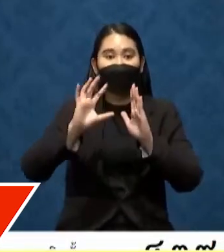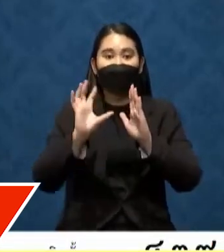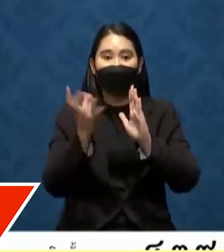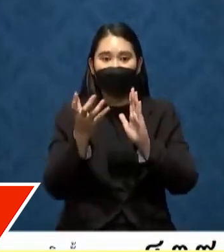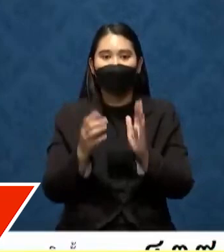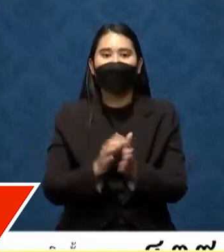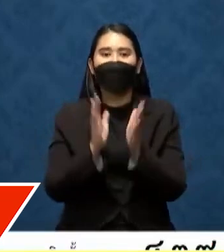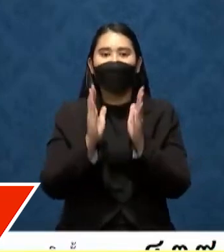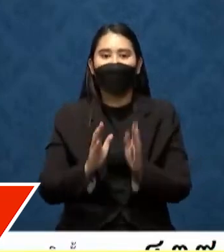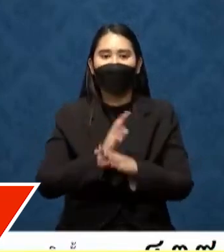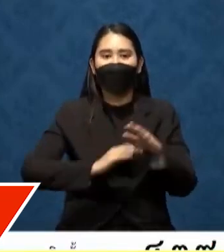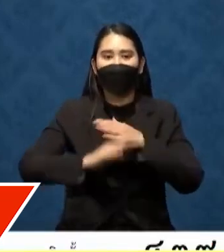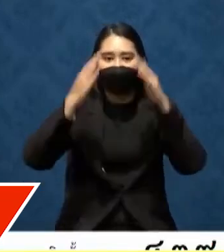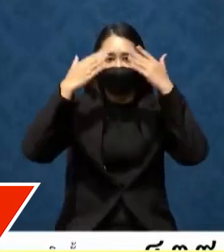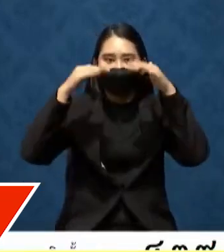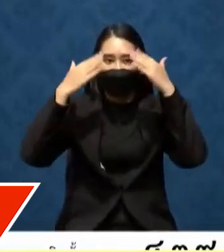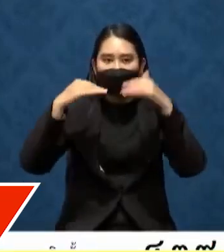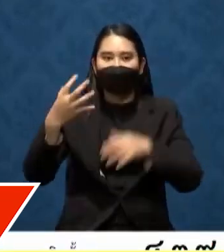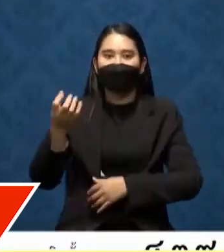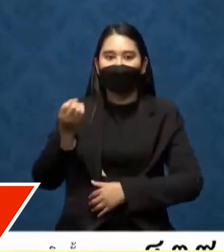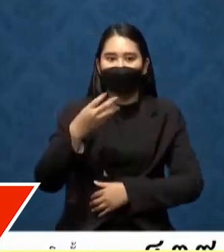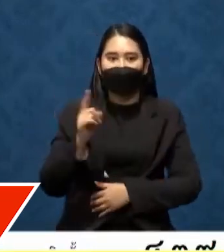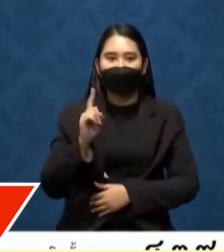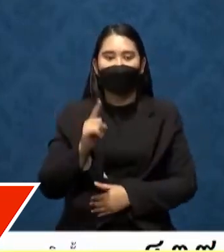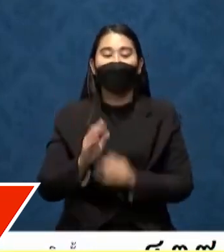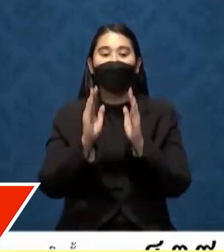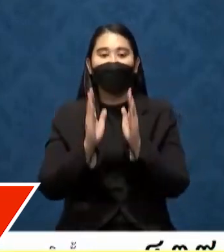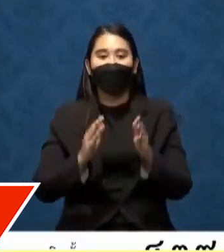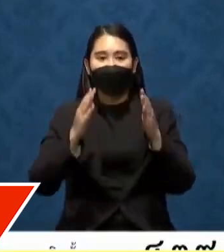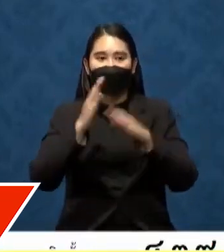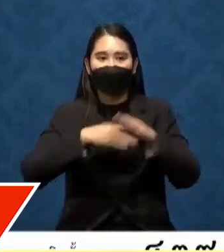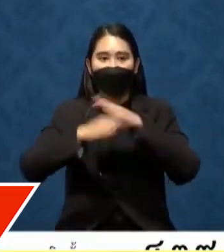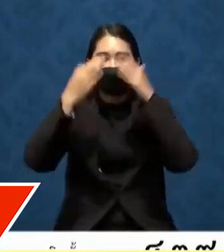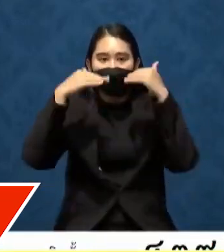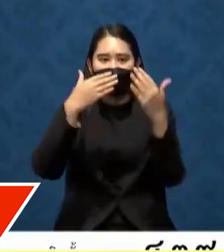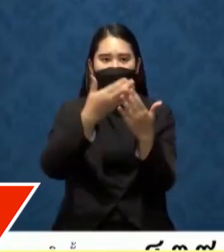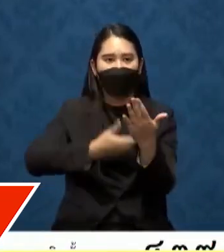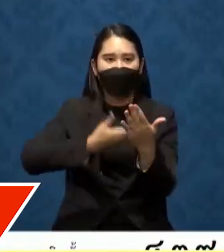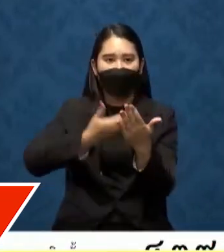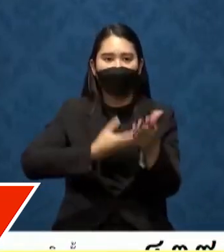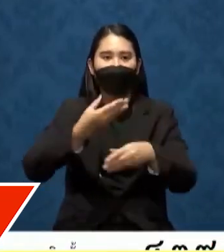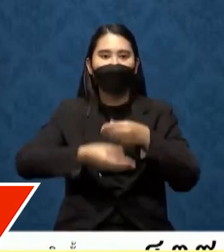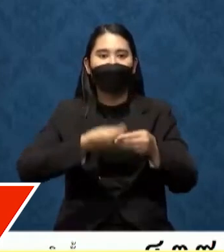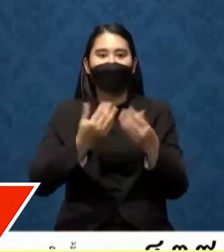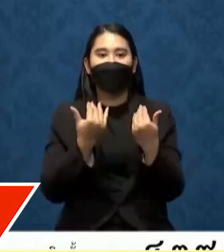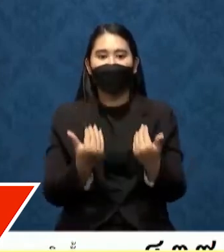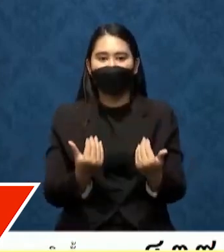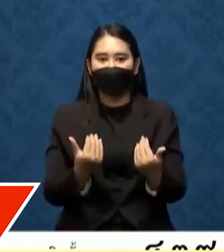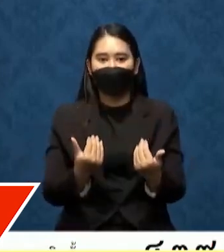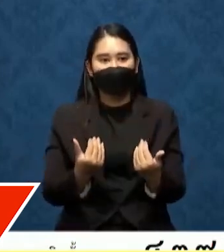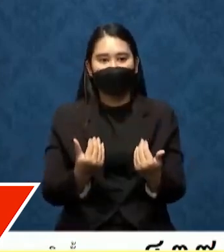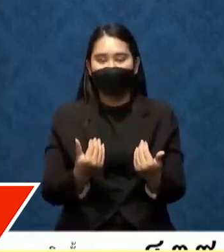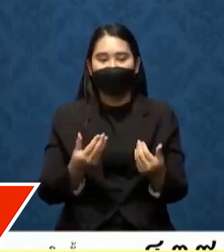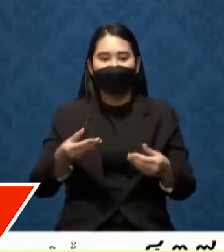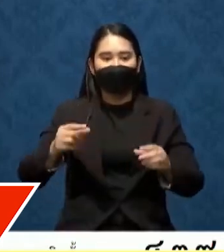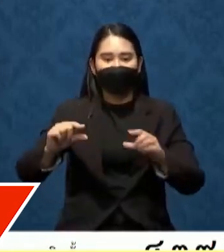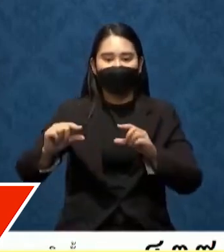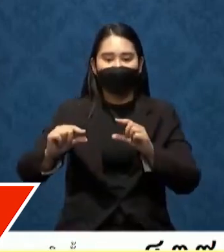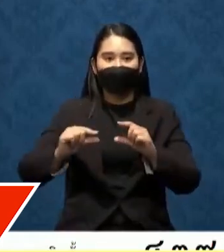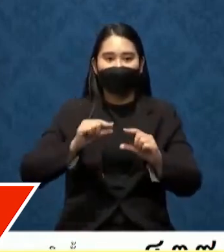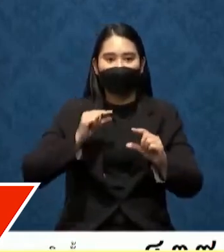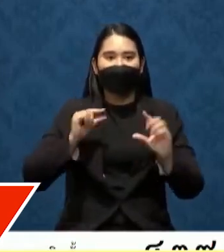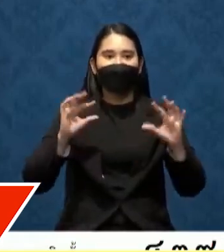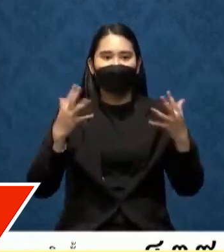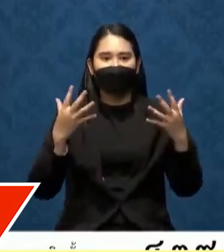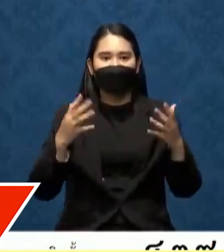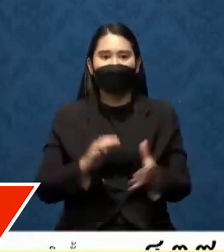ควต้าการขายลอตเตอรี่ของผู้พิการเนี่ยตอนนี้กำลังถูกแทรกแซงนะครับและทำให้ผู้พิการหลายคนเนี่ยไม่มีโควต้าไม่ได้รับหวยตามโควต้านะ